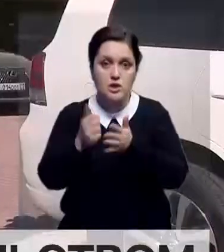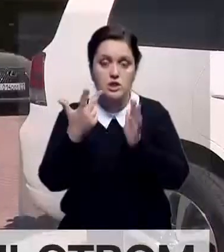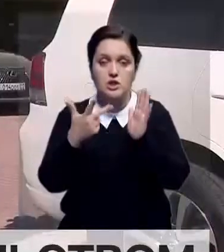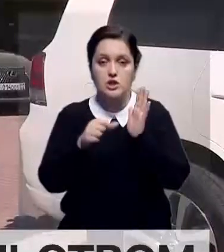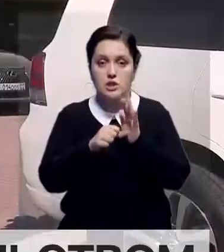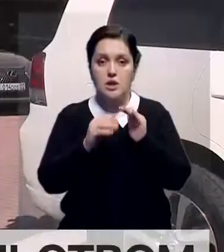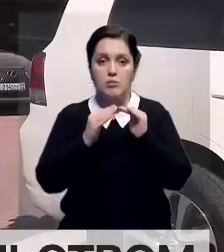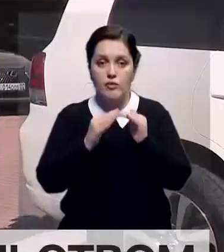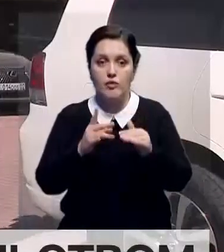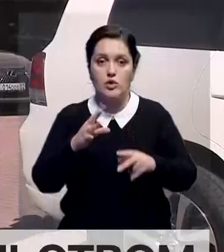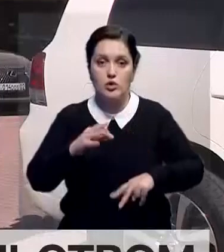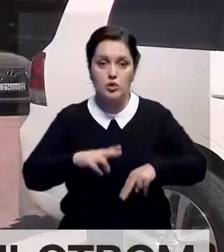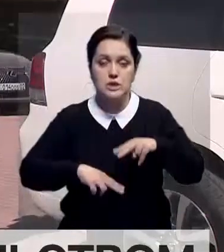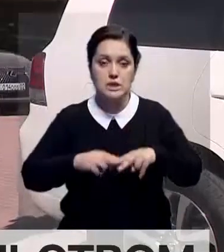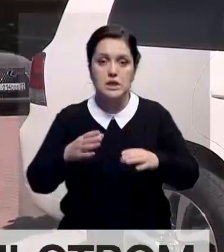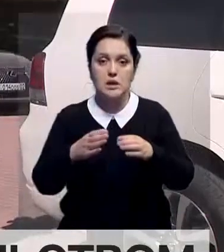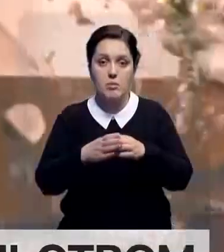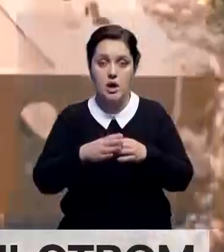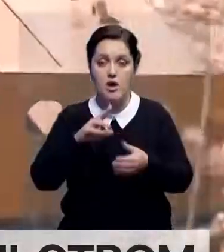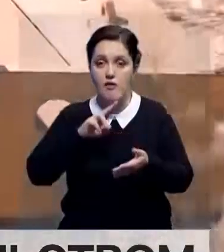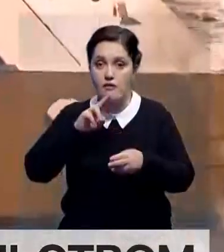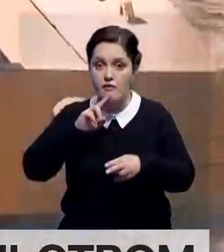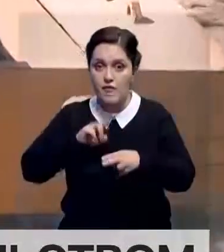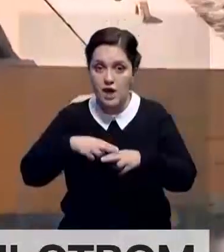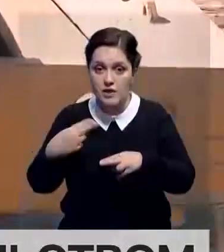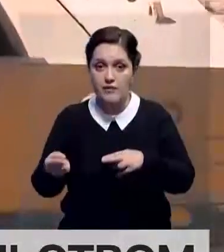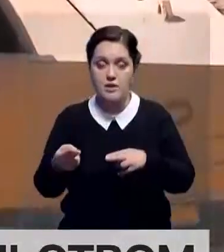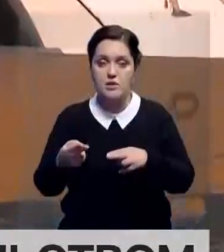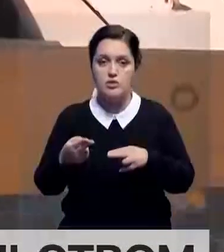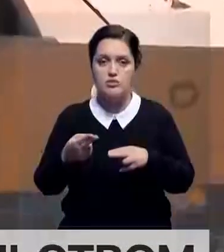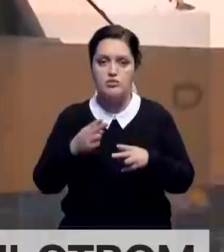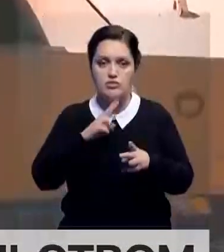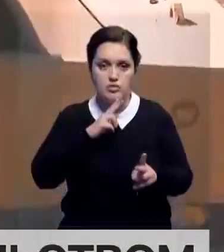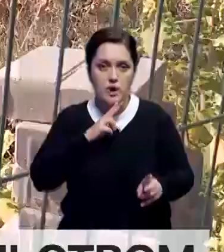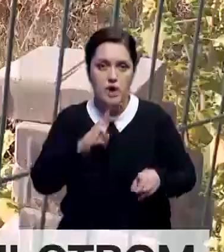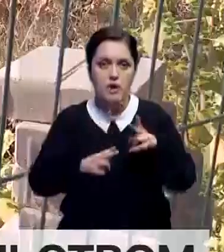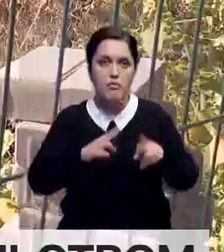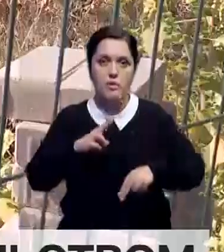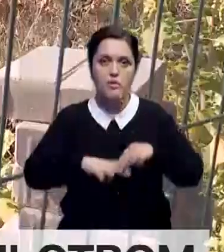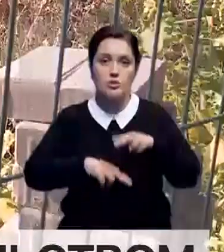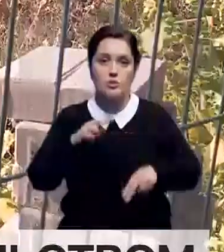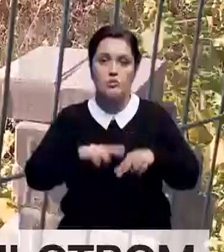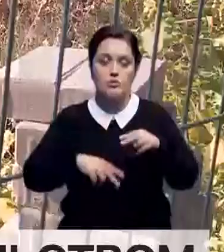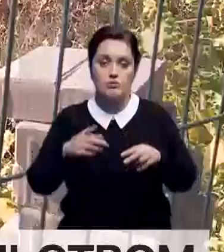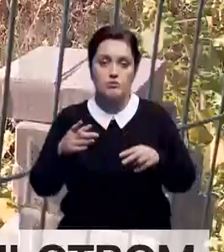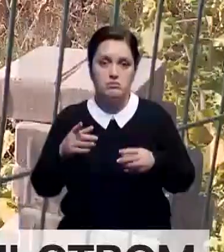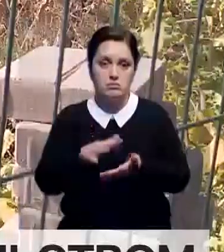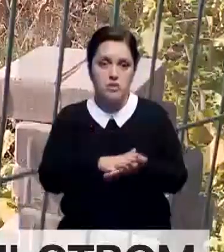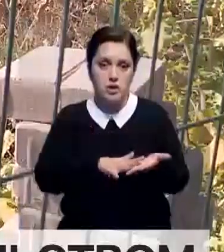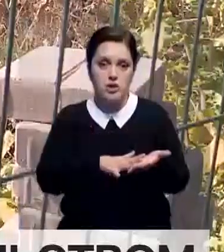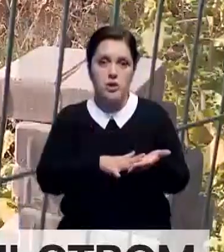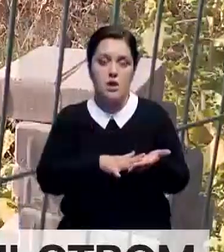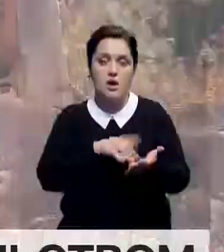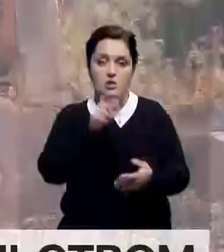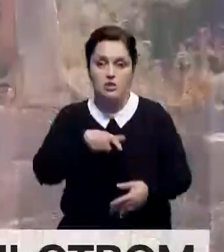сносе 36 домов. Но строительная компания в ответ подала апелляционную жалобу, а стройка тем временем идет полным